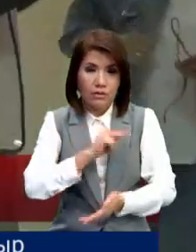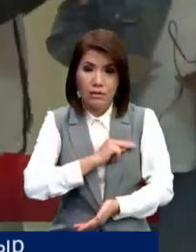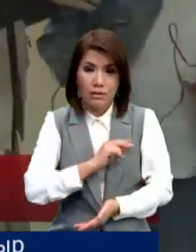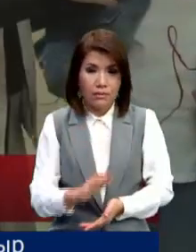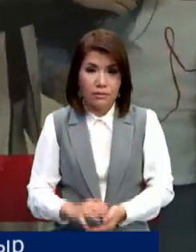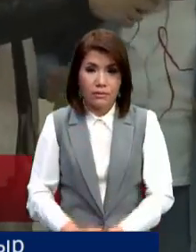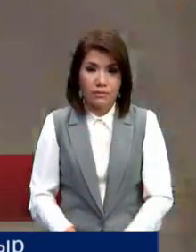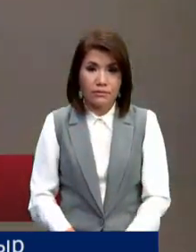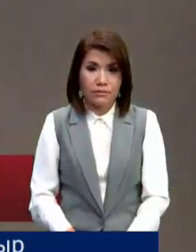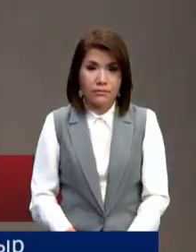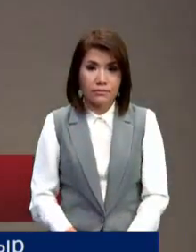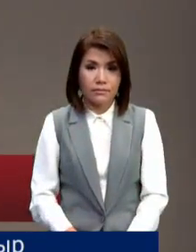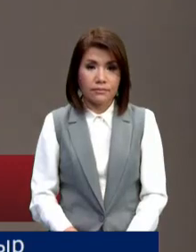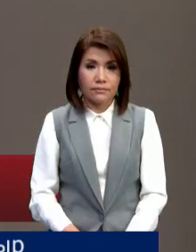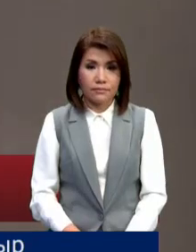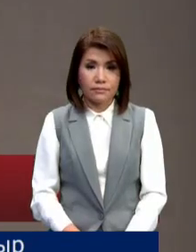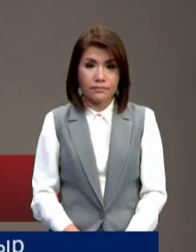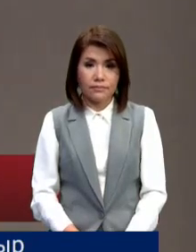істемейді.